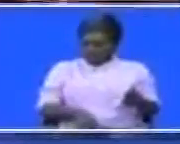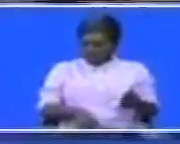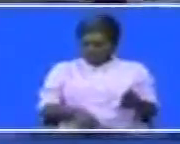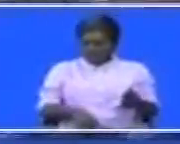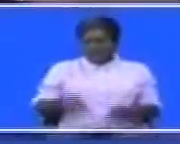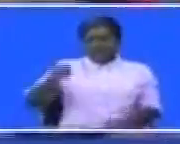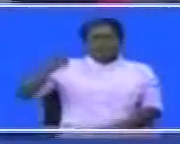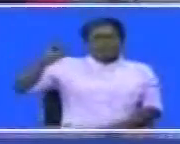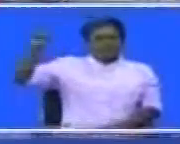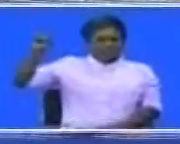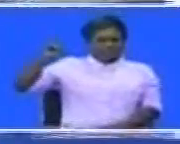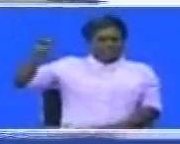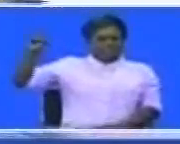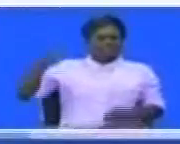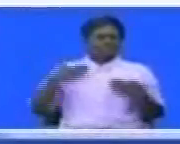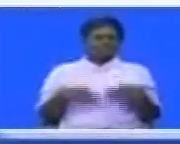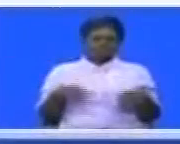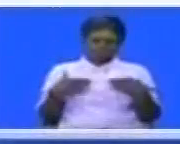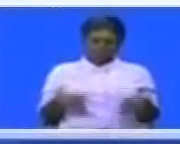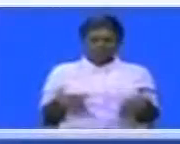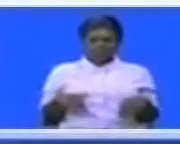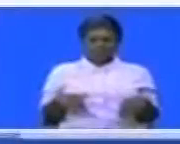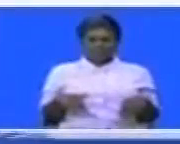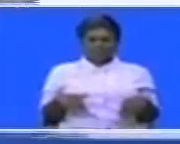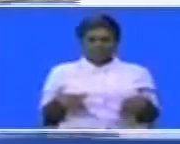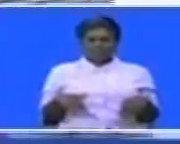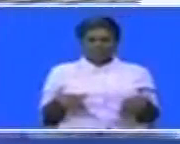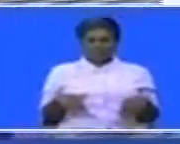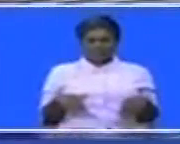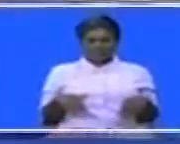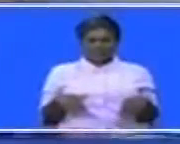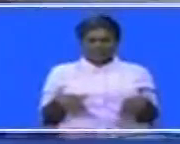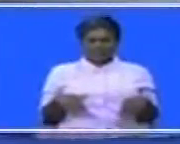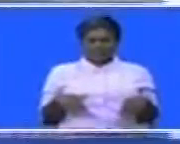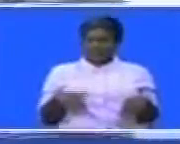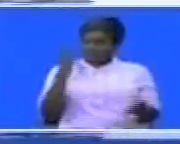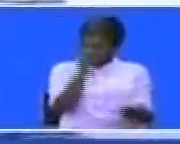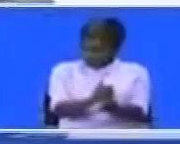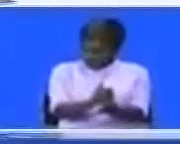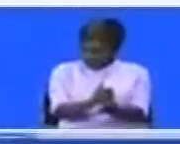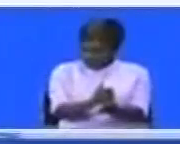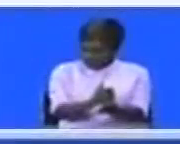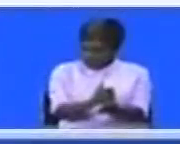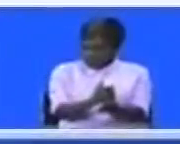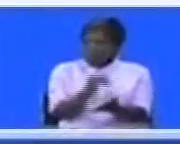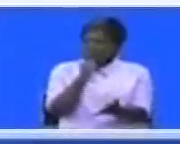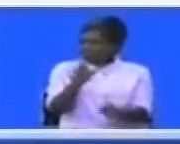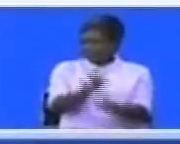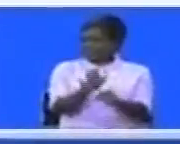wenye siasa. Hiyo ndiyo tabu, au sivyo? Na si